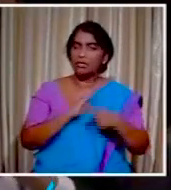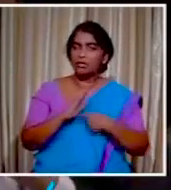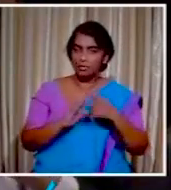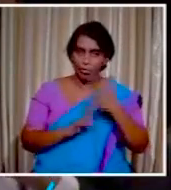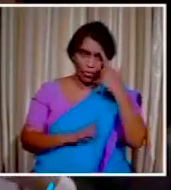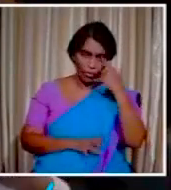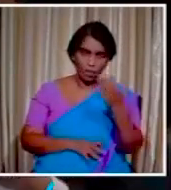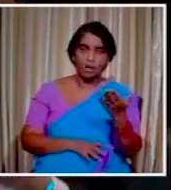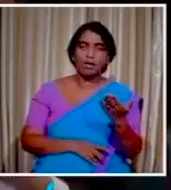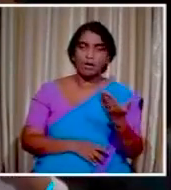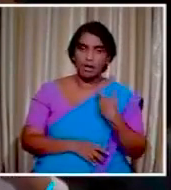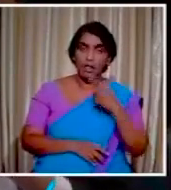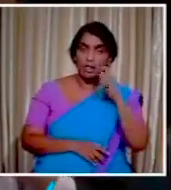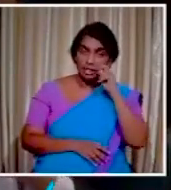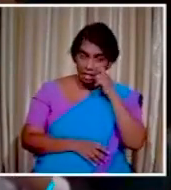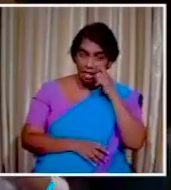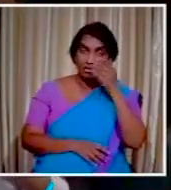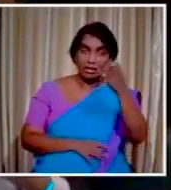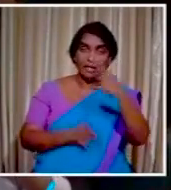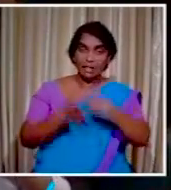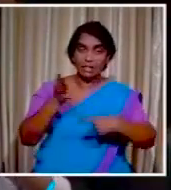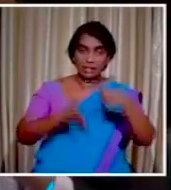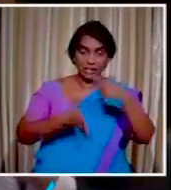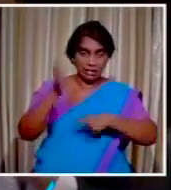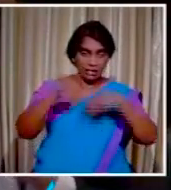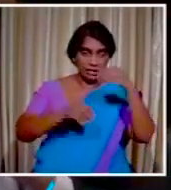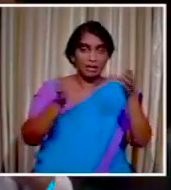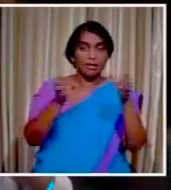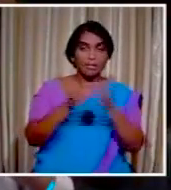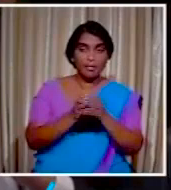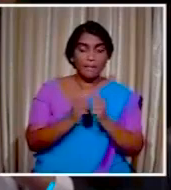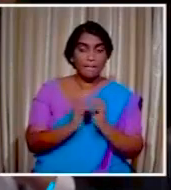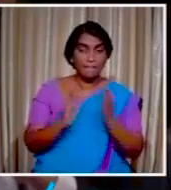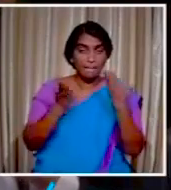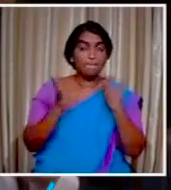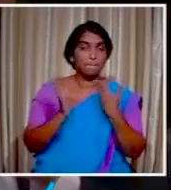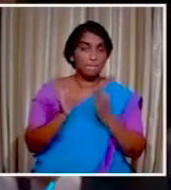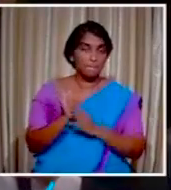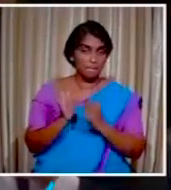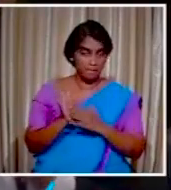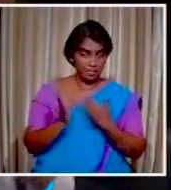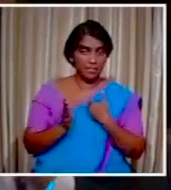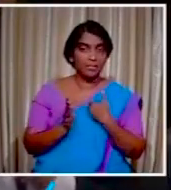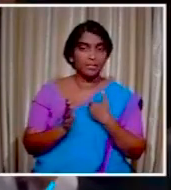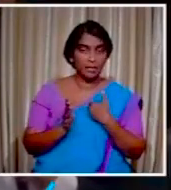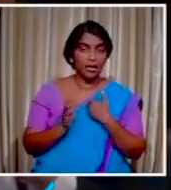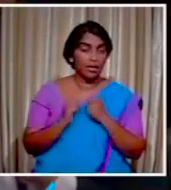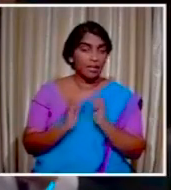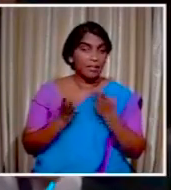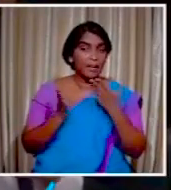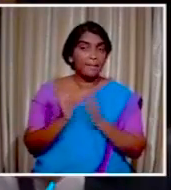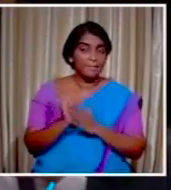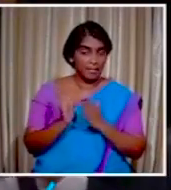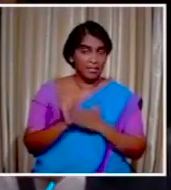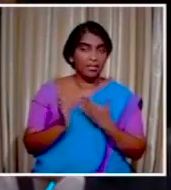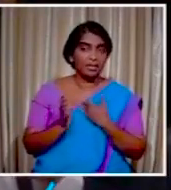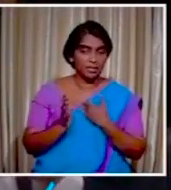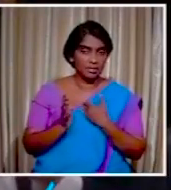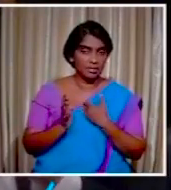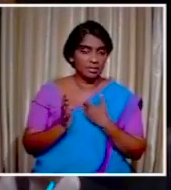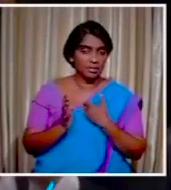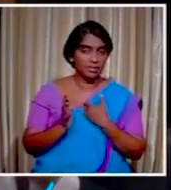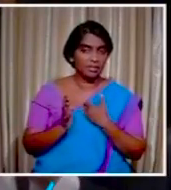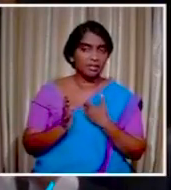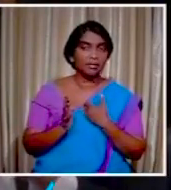දන්නවා මගේ පියා ඔබතුමන්ලගේ දේශපාලන පක්ෂයේ ආරම්භක සමාජිකයෙක්. ආරම්භක සමාජිකයෙක්.